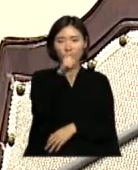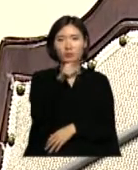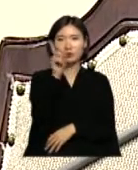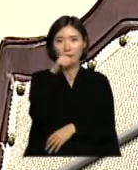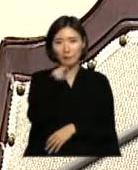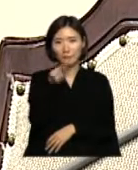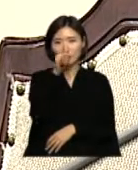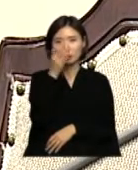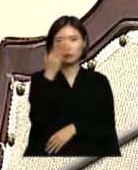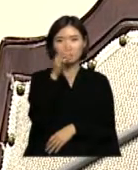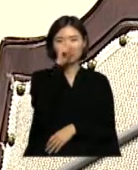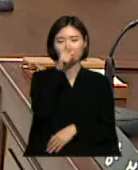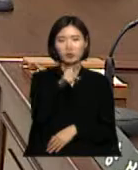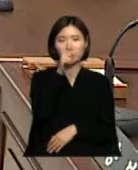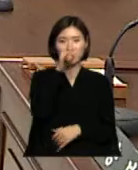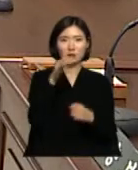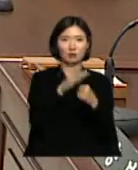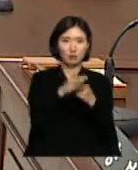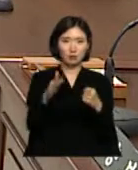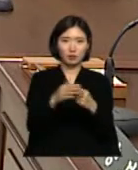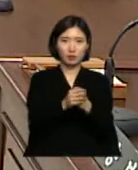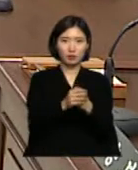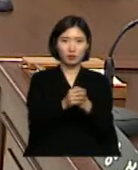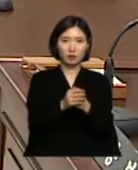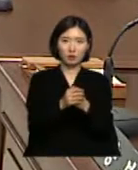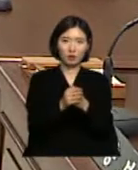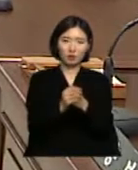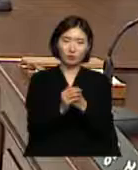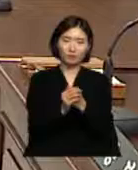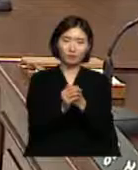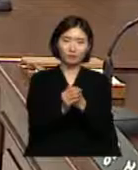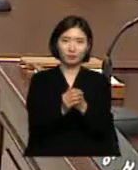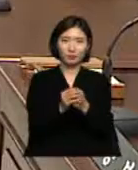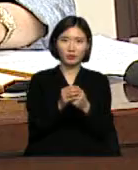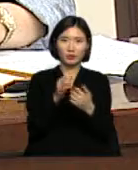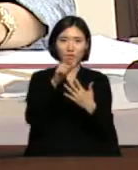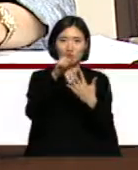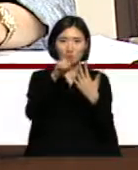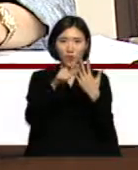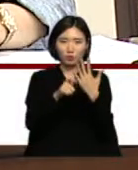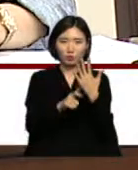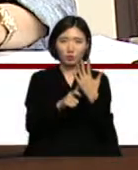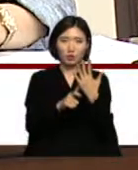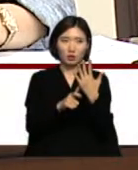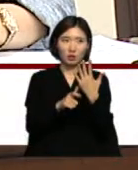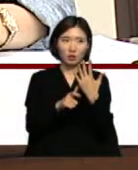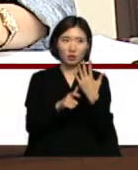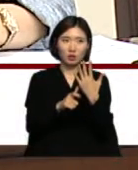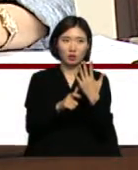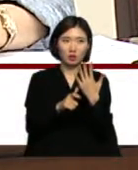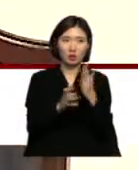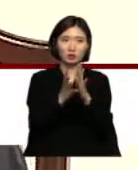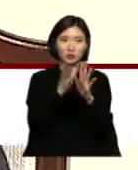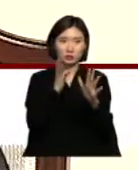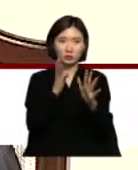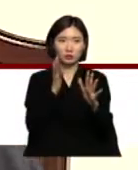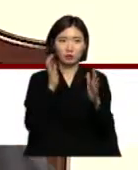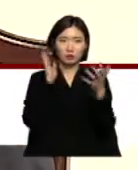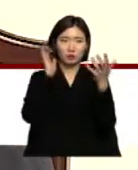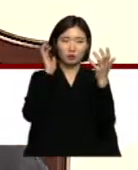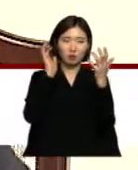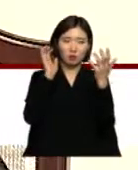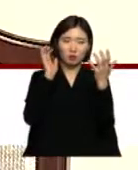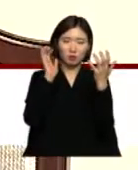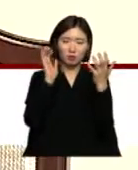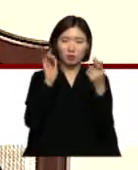단점이 있지만 장점이 있기 때문입니다. 위기 질서의 문란도 우려했습니다. 교황 방식의 경우 대부분 다선 의원이 당선되는